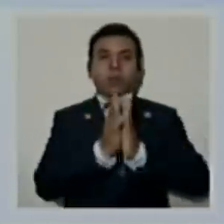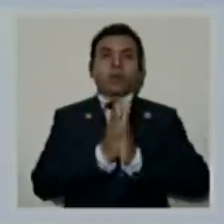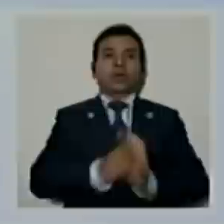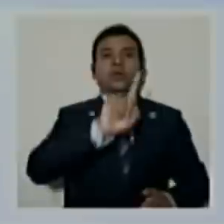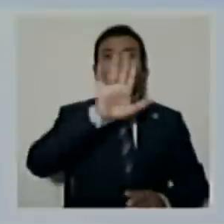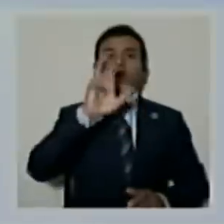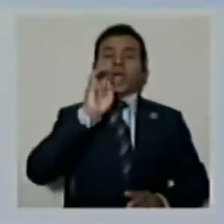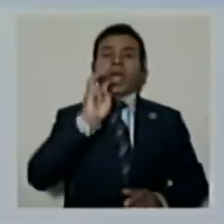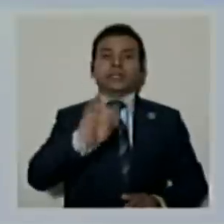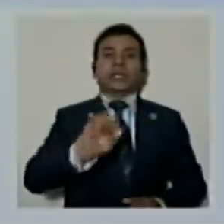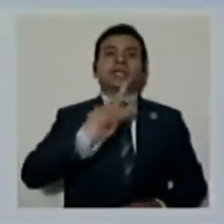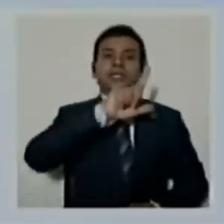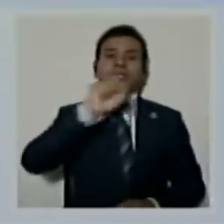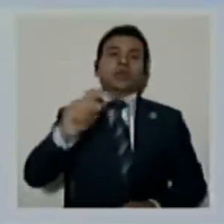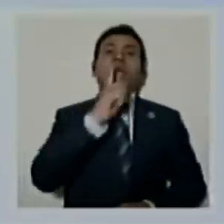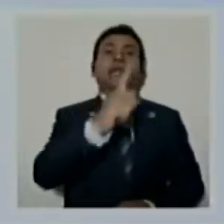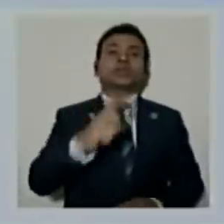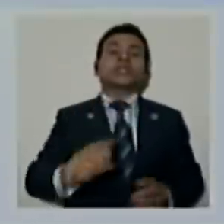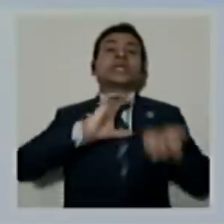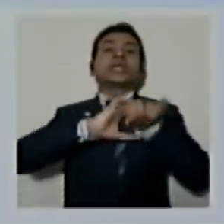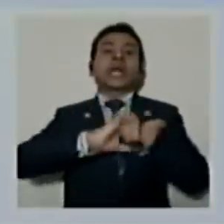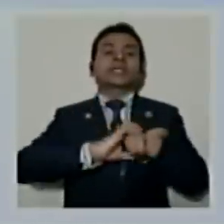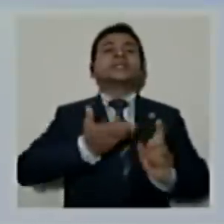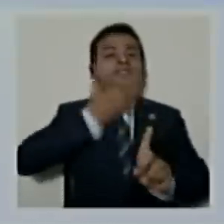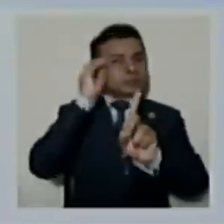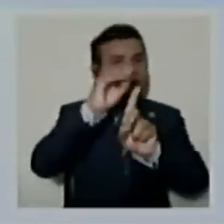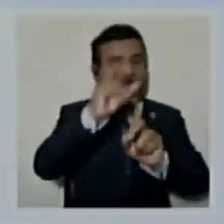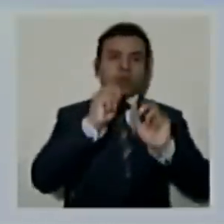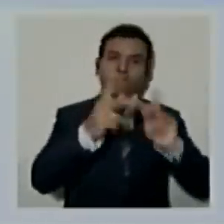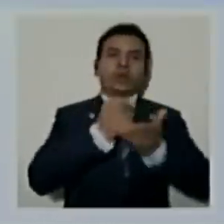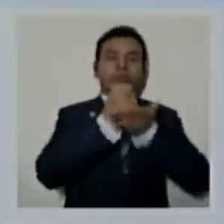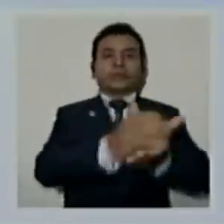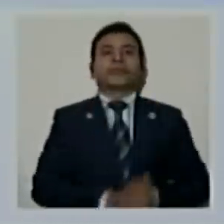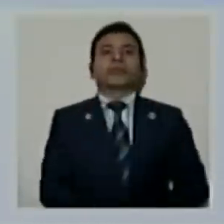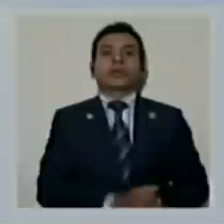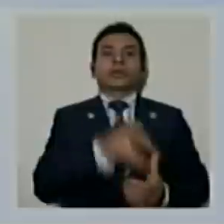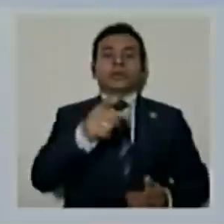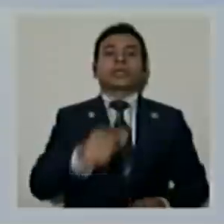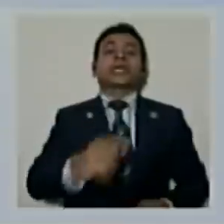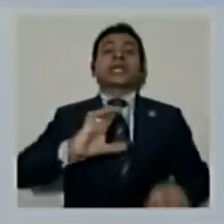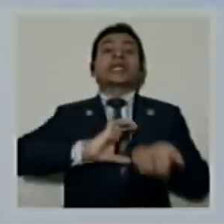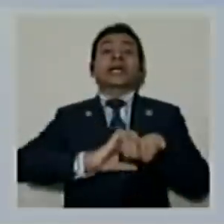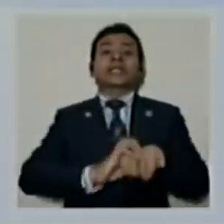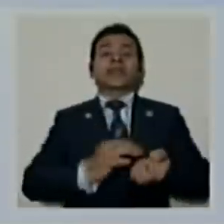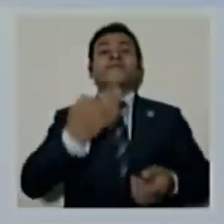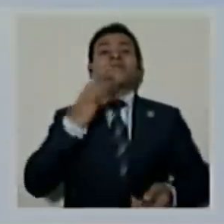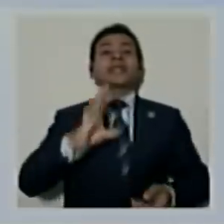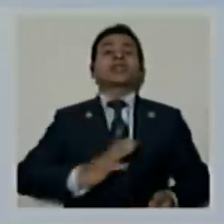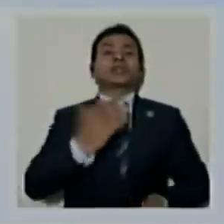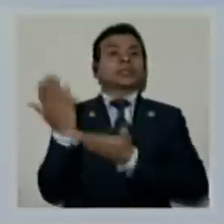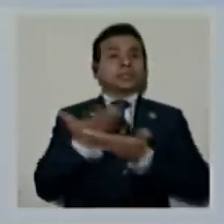প্রশিক্ষণ অব্যাহত আছে এবং গত 24 ঘন্টায় আরও 15 জন চিকিৎসক প্রশিক্ষণ নিয়েছেন এবং এ পর্যন্ত সংখ্যা দাঁড়ালো